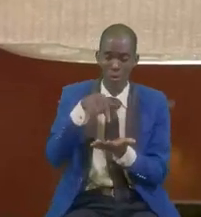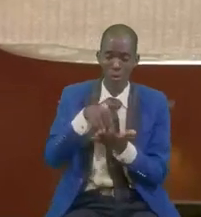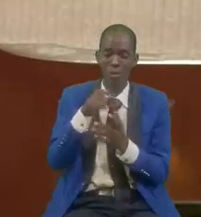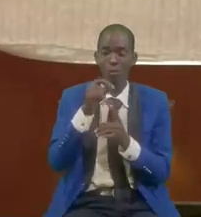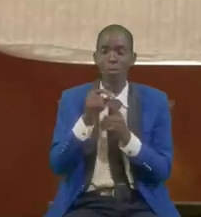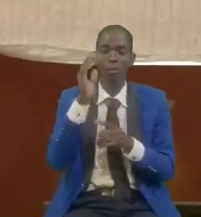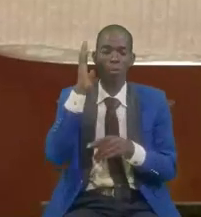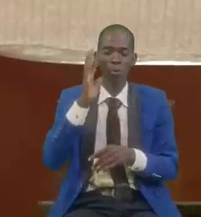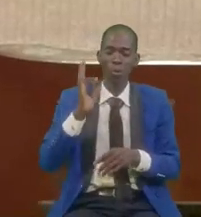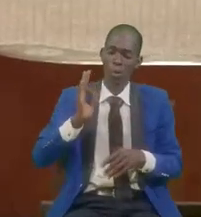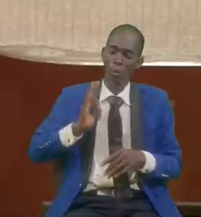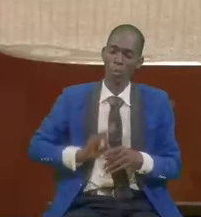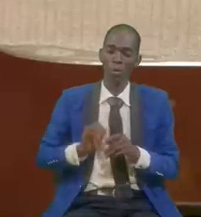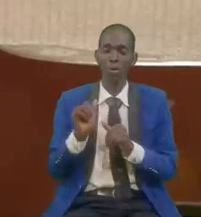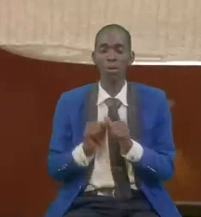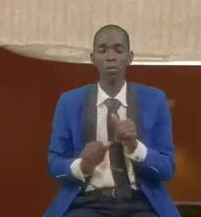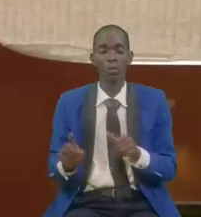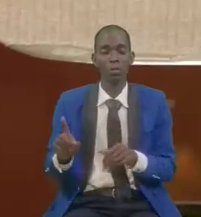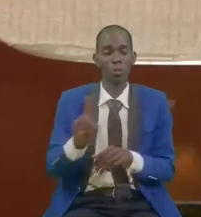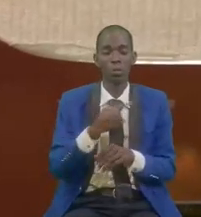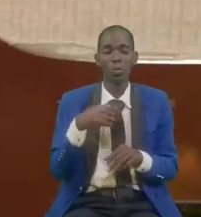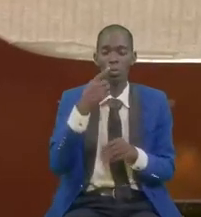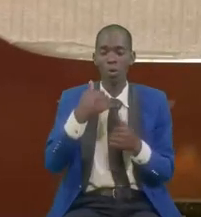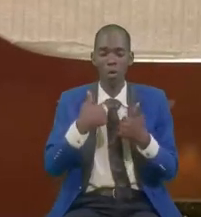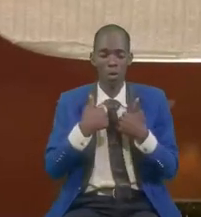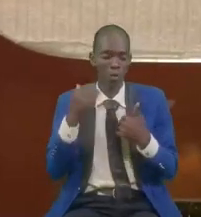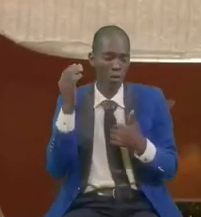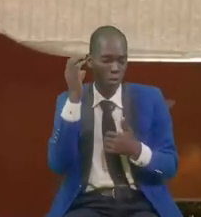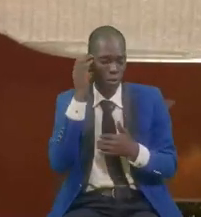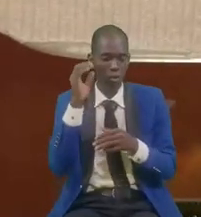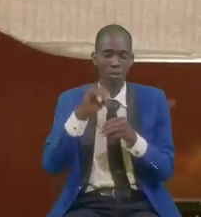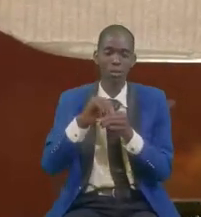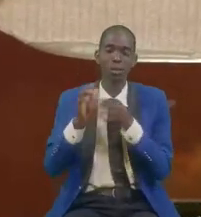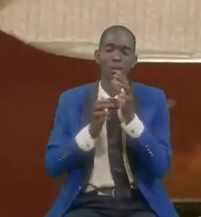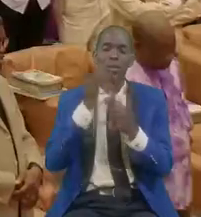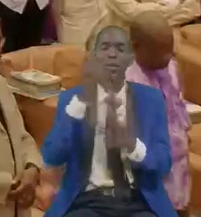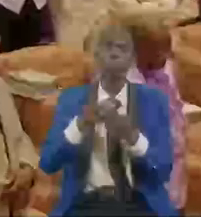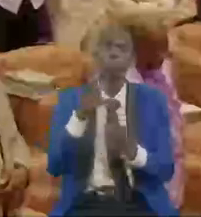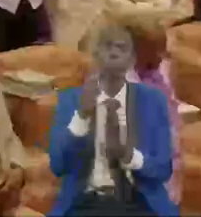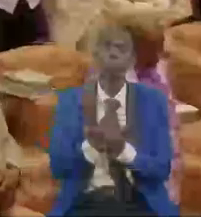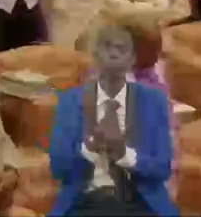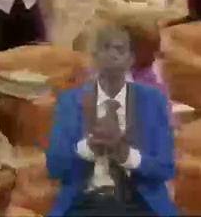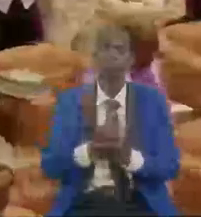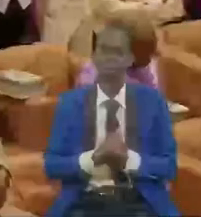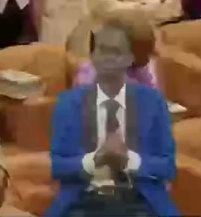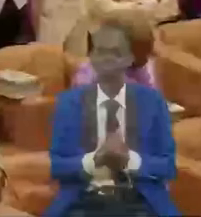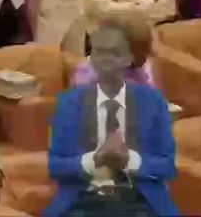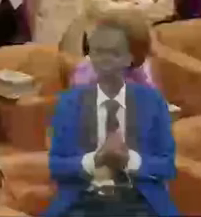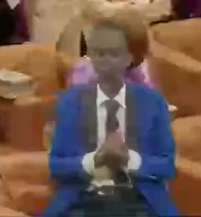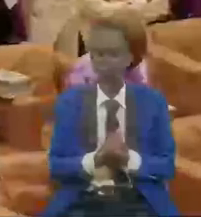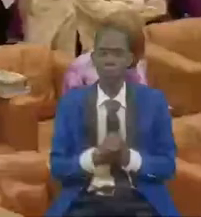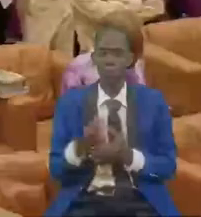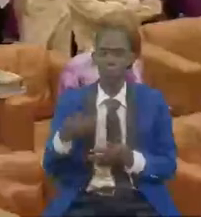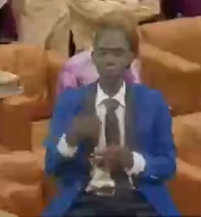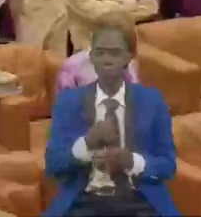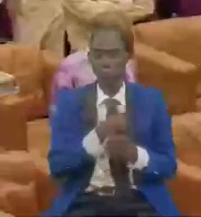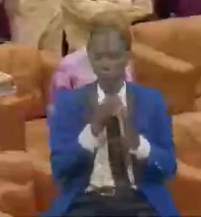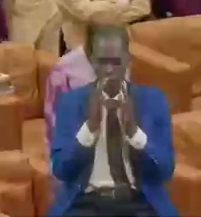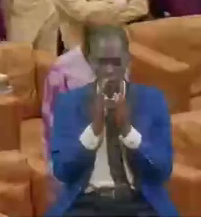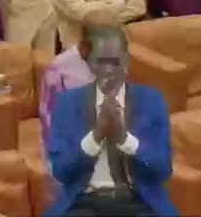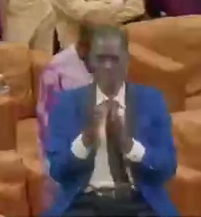parole profite à chacun de nous qui l'a entendue au nom de Jésus-Christ. Nous prions,